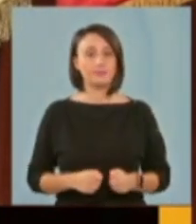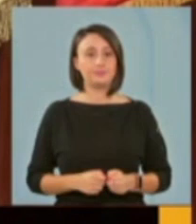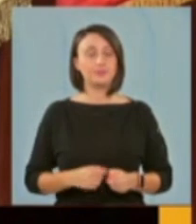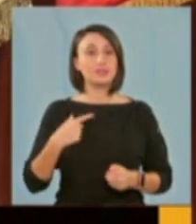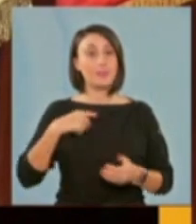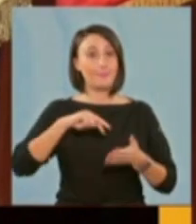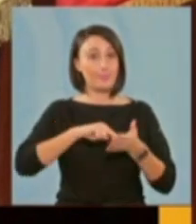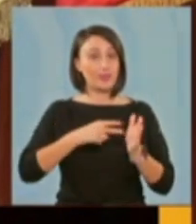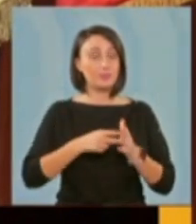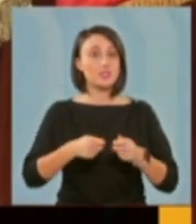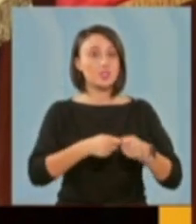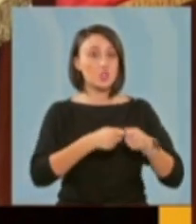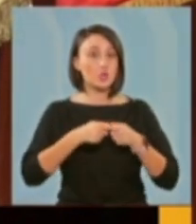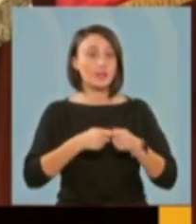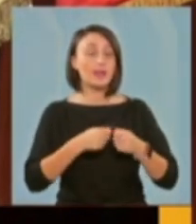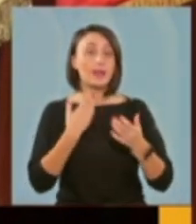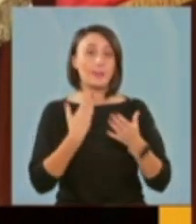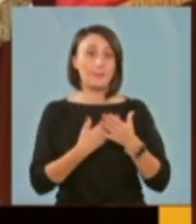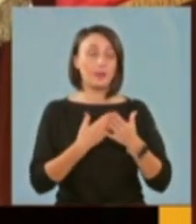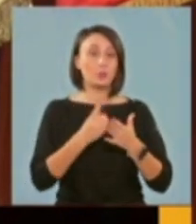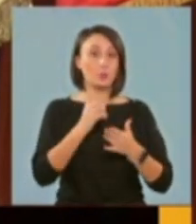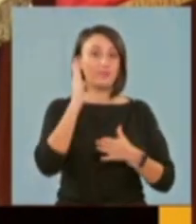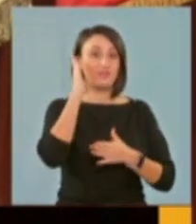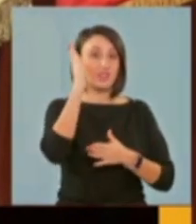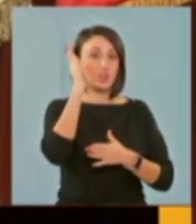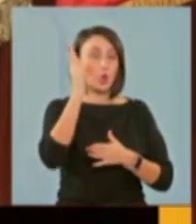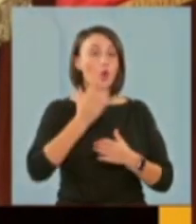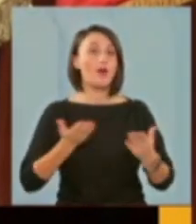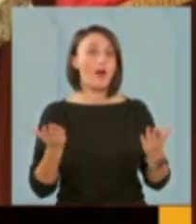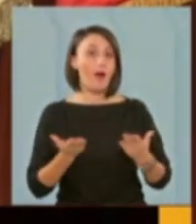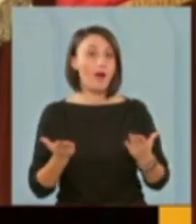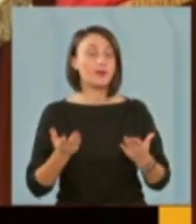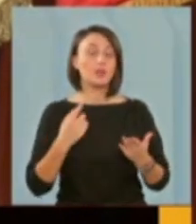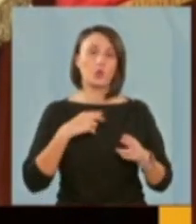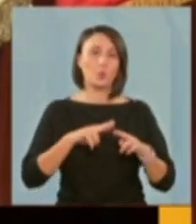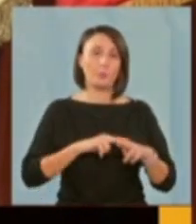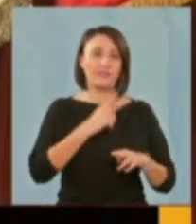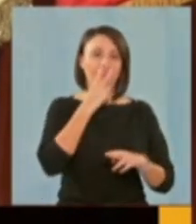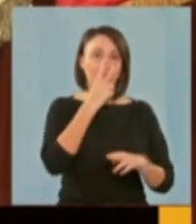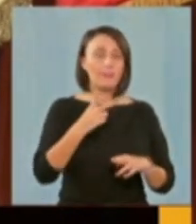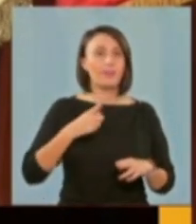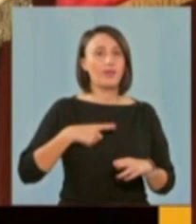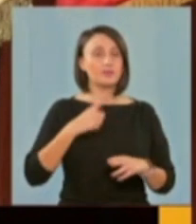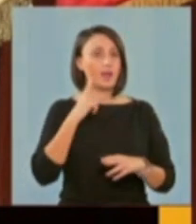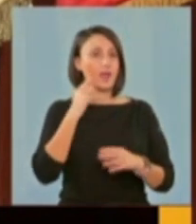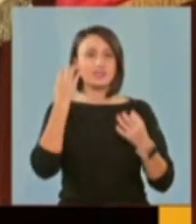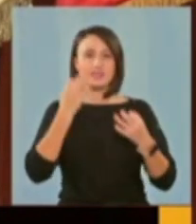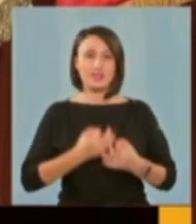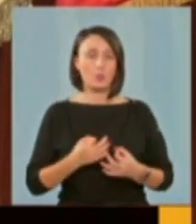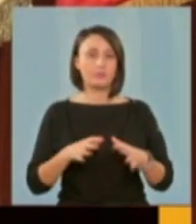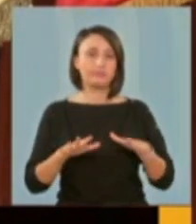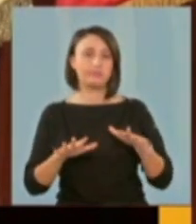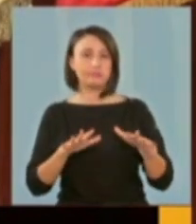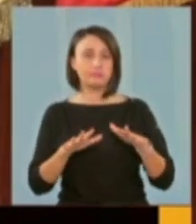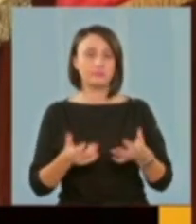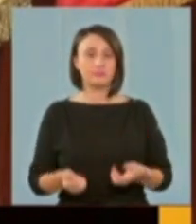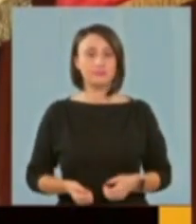Să pregătim societatea pentru un viitor care, după cum vedem, este impredictibil și turbulent.